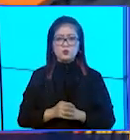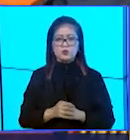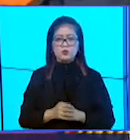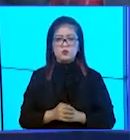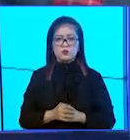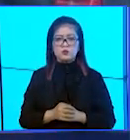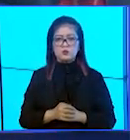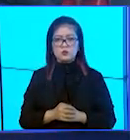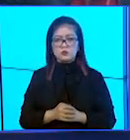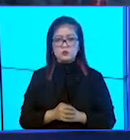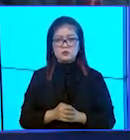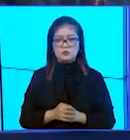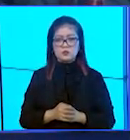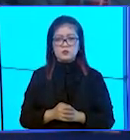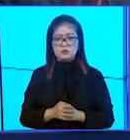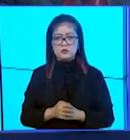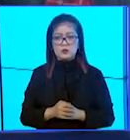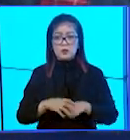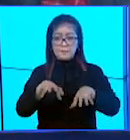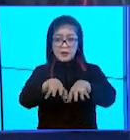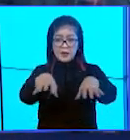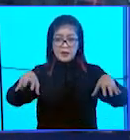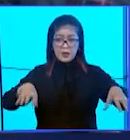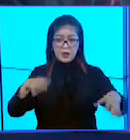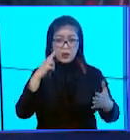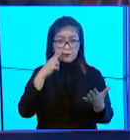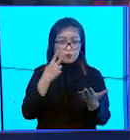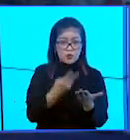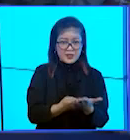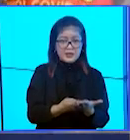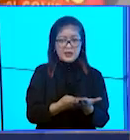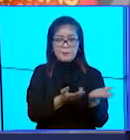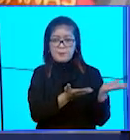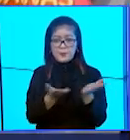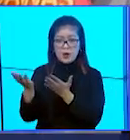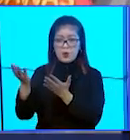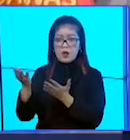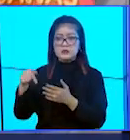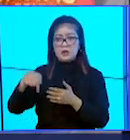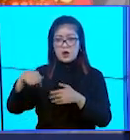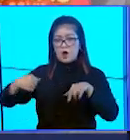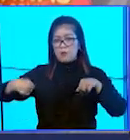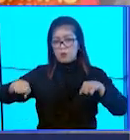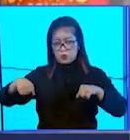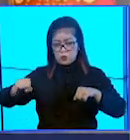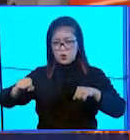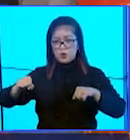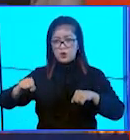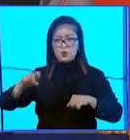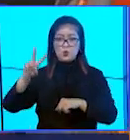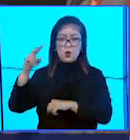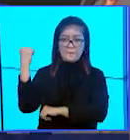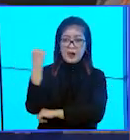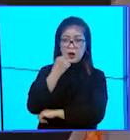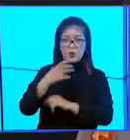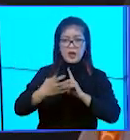ini. Sejumlah barang bukti diamankan polisi termasuk sepeda motor pelaku. Kedua pelaku terancam pasal pembunuhan berencana dengan ancaman